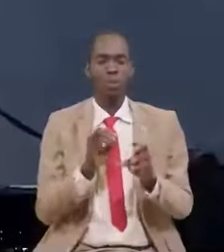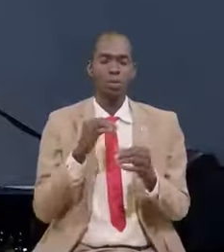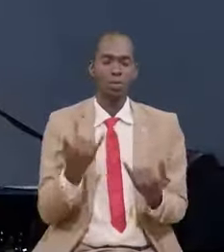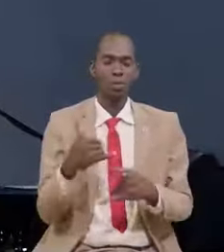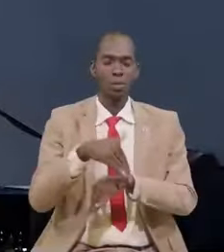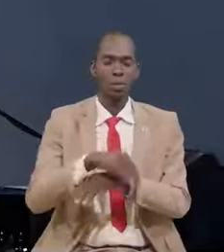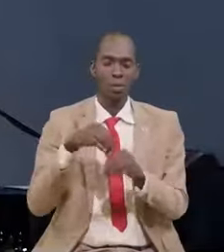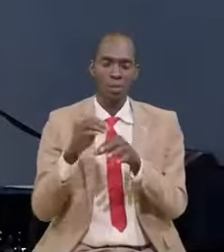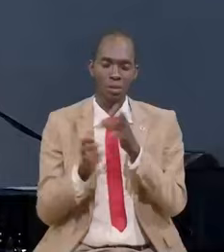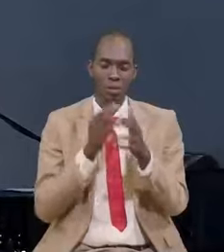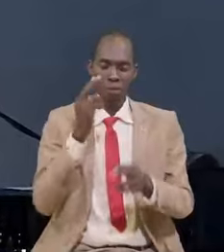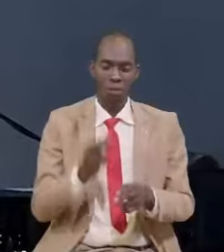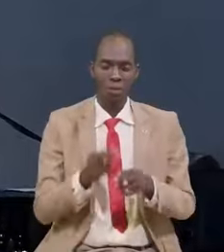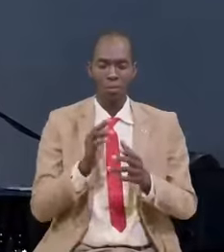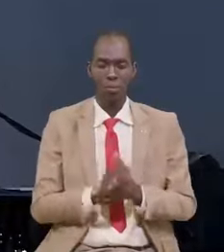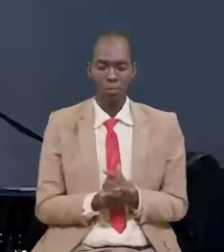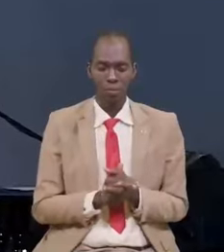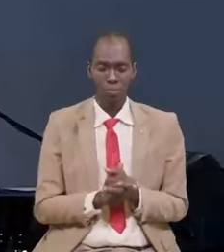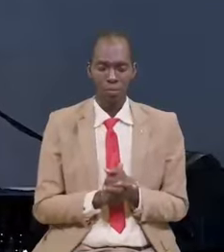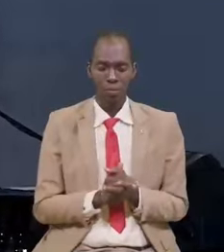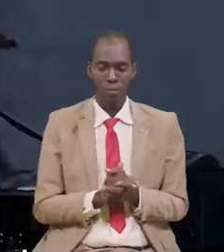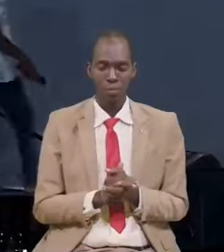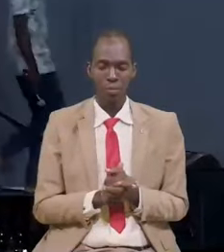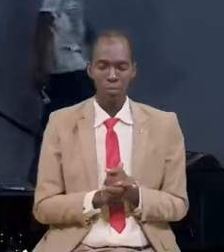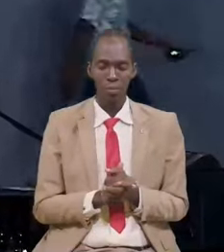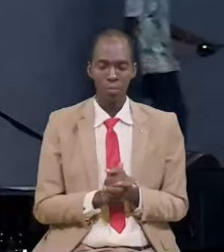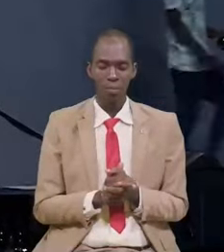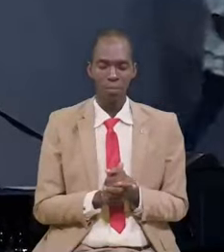soir, au nom de Jésus.